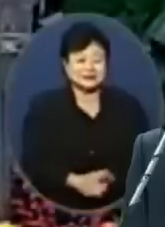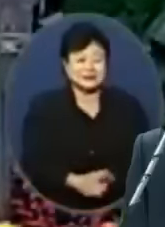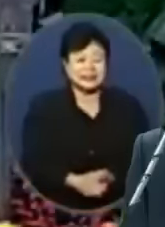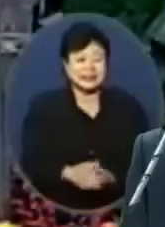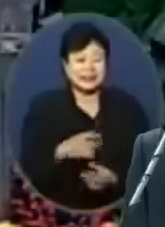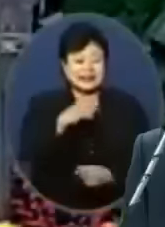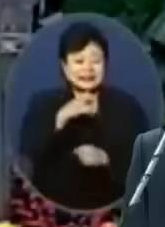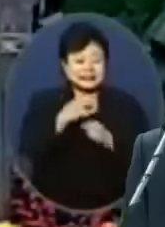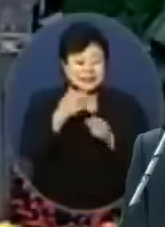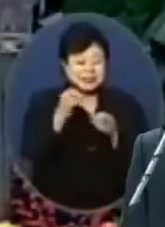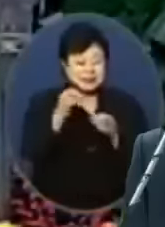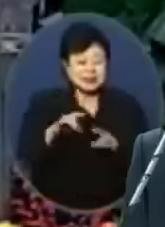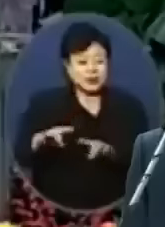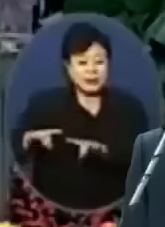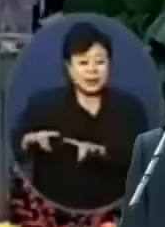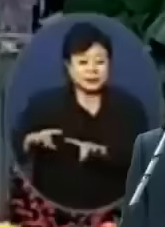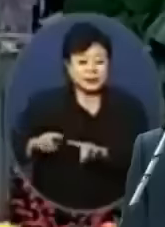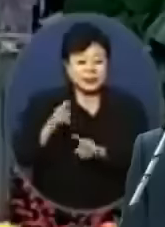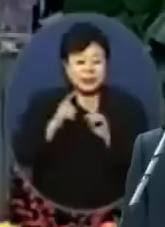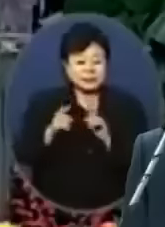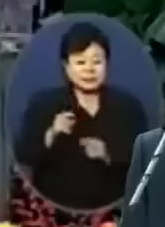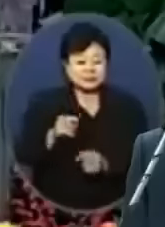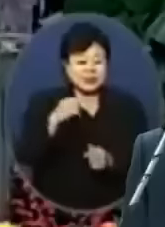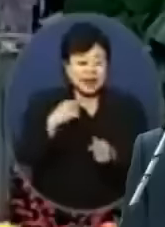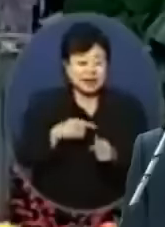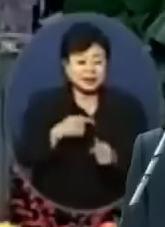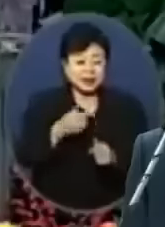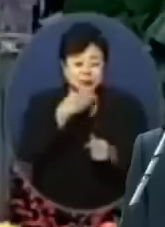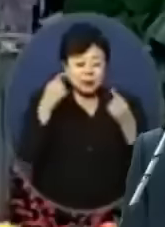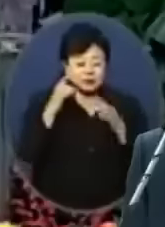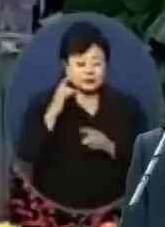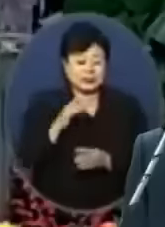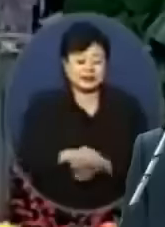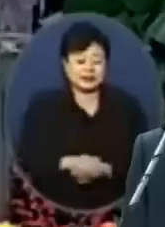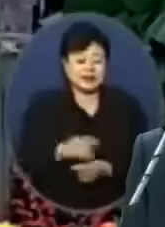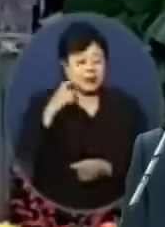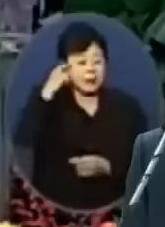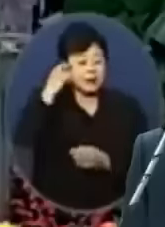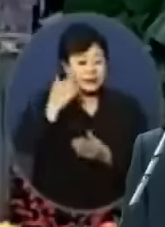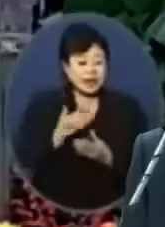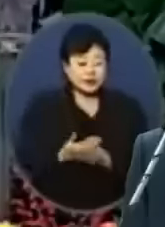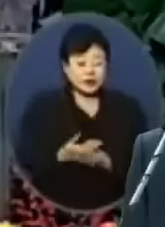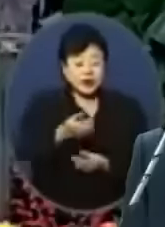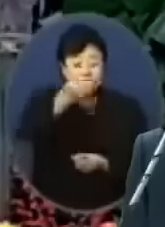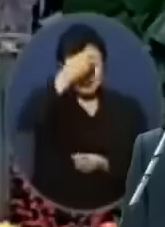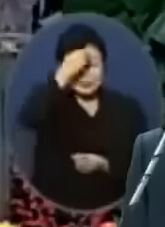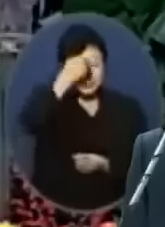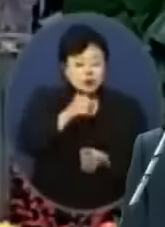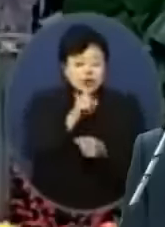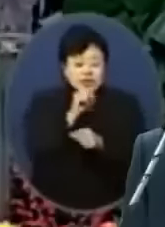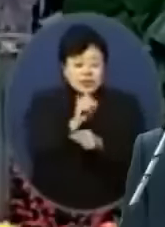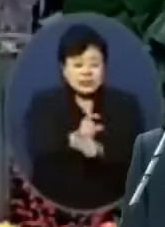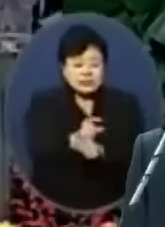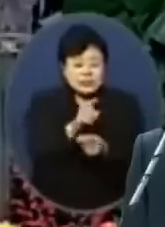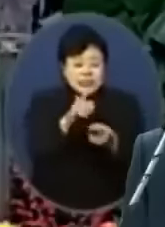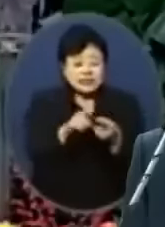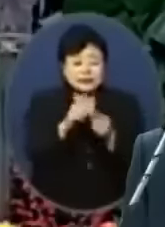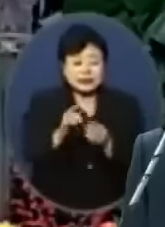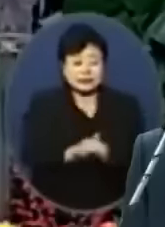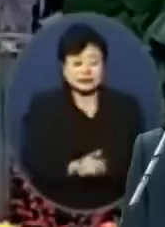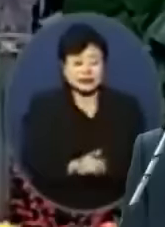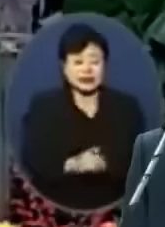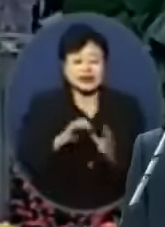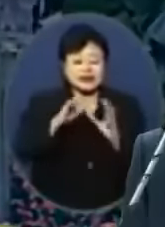27년 동안 라디오 방송으로 성경을 가르치며 복음을 전했던 디한 박사도 기독교의 특징에 대하여 이렇게 말했습니다.